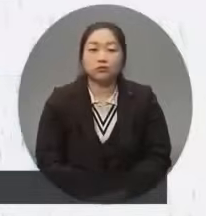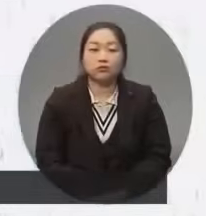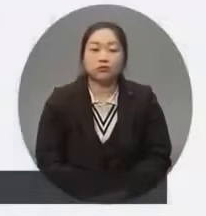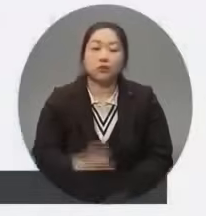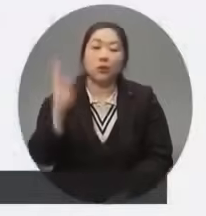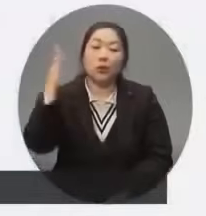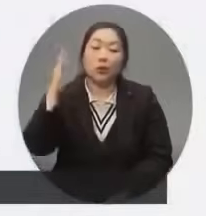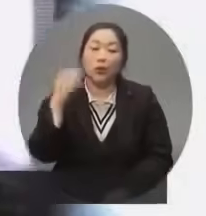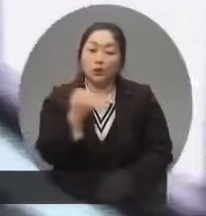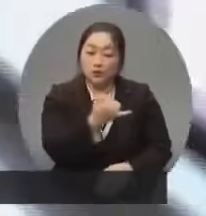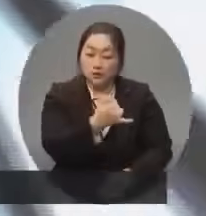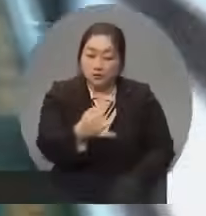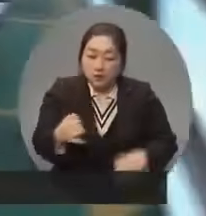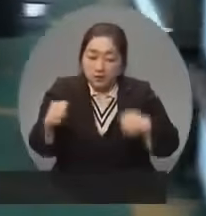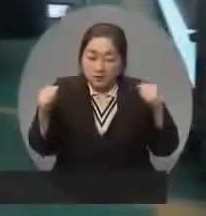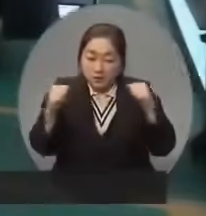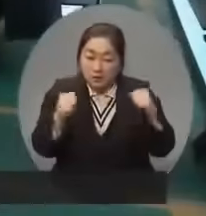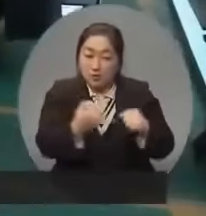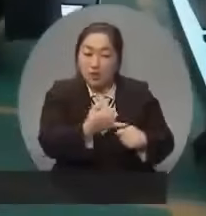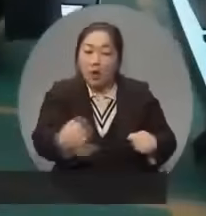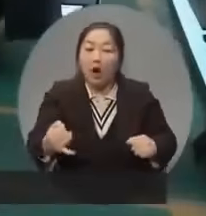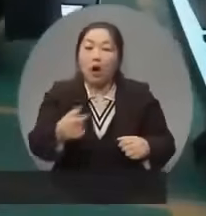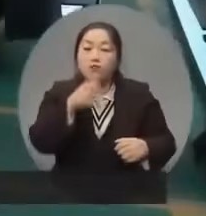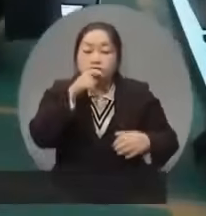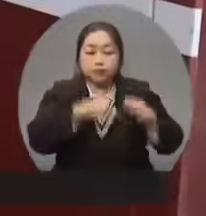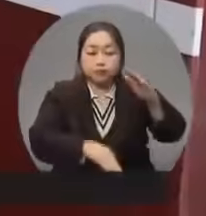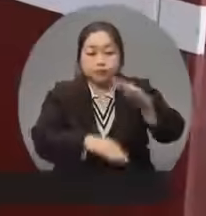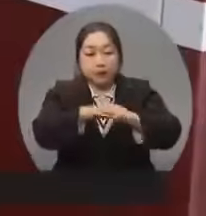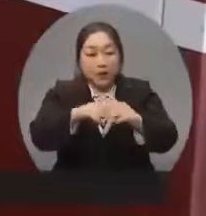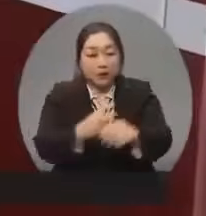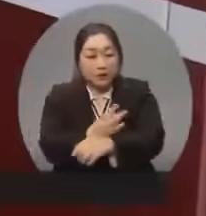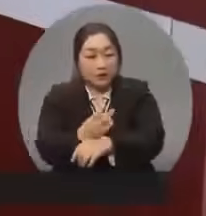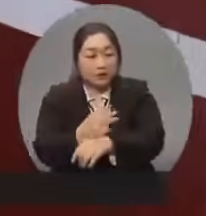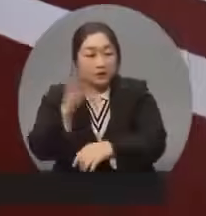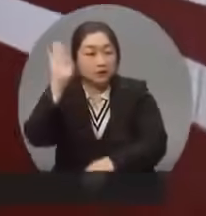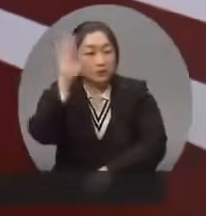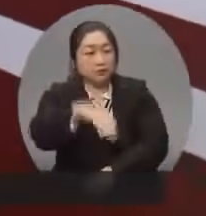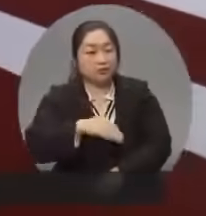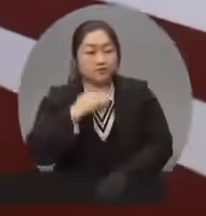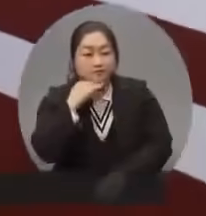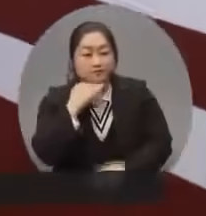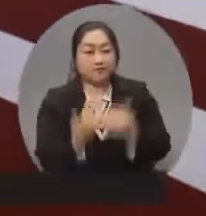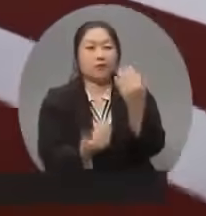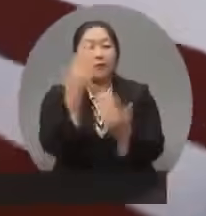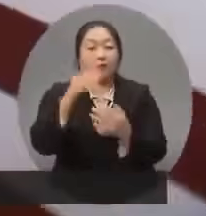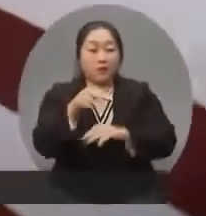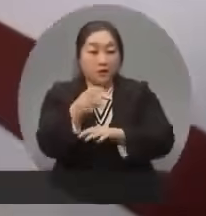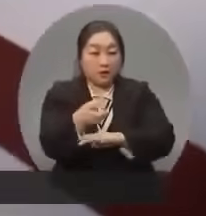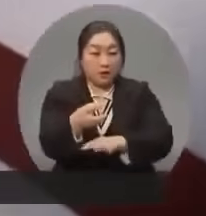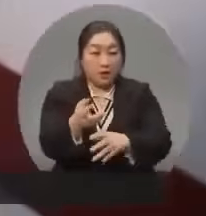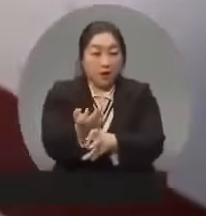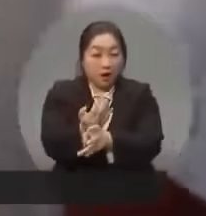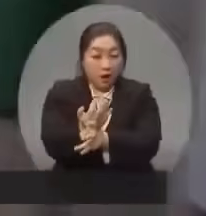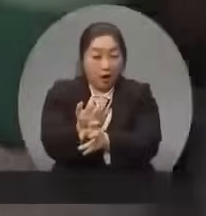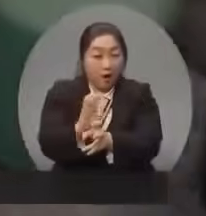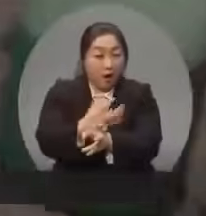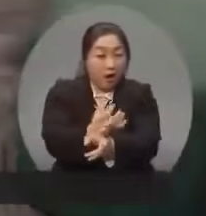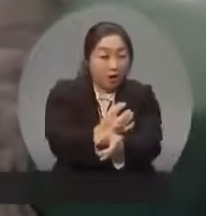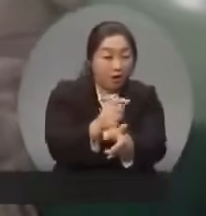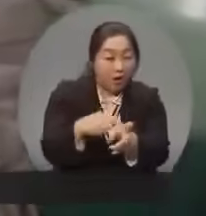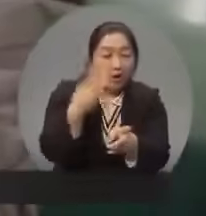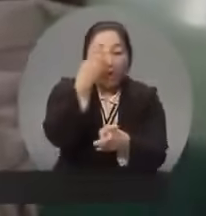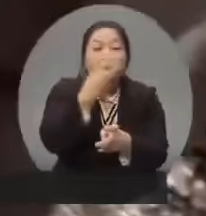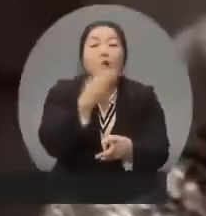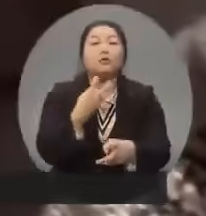요즘 같은 영하 속 추위에는 물을 채우고 24시간 출동 대기하는 소방차 관리에도 비상입니다.